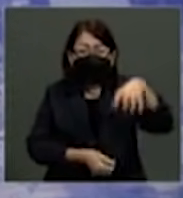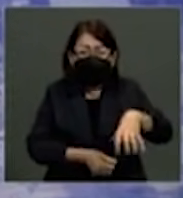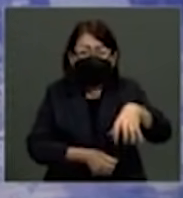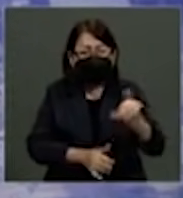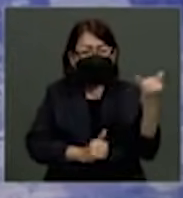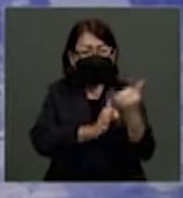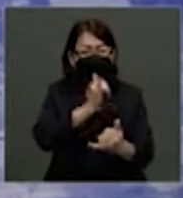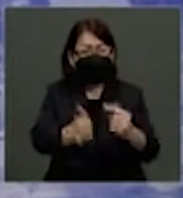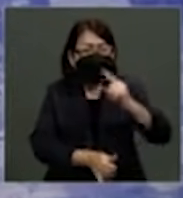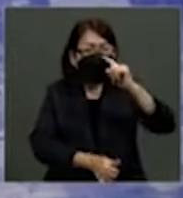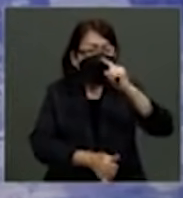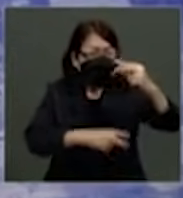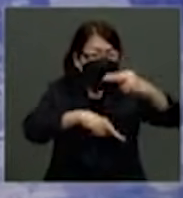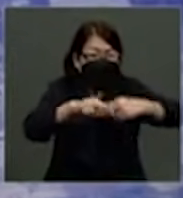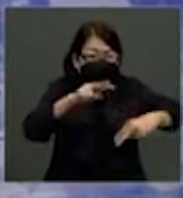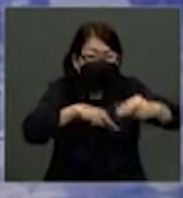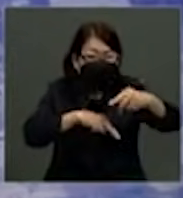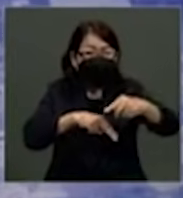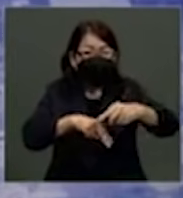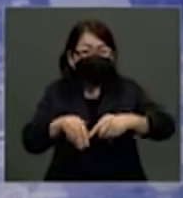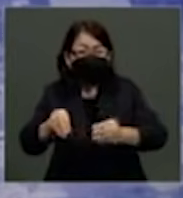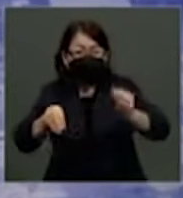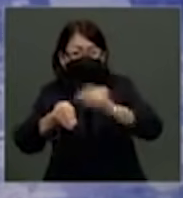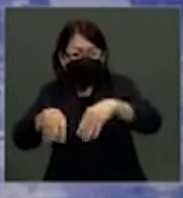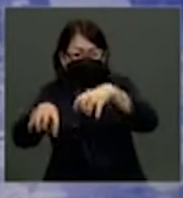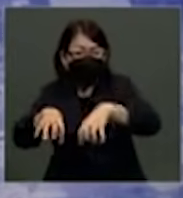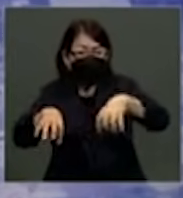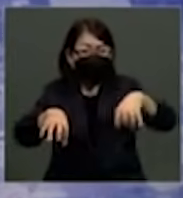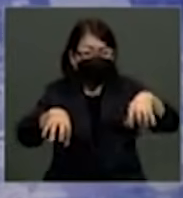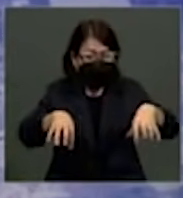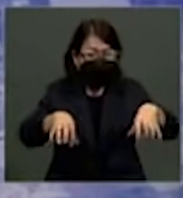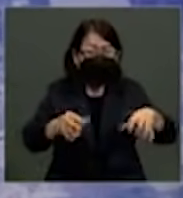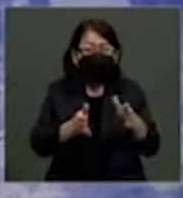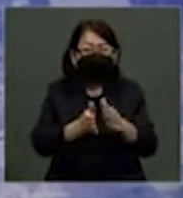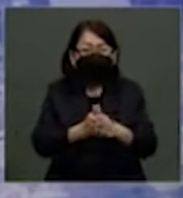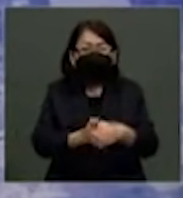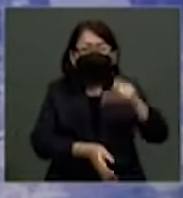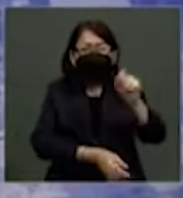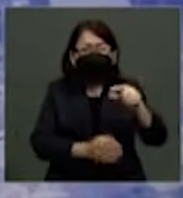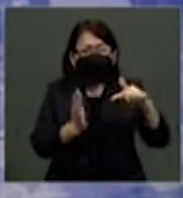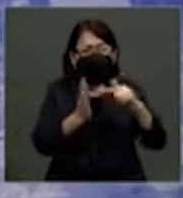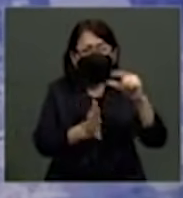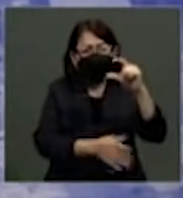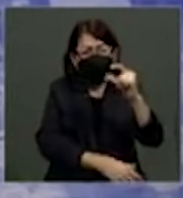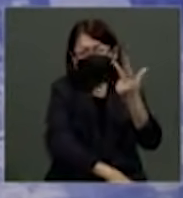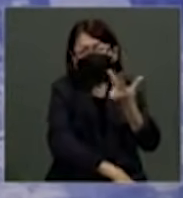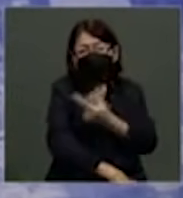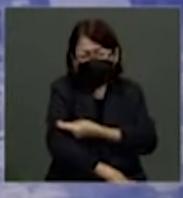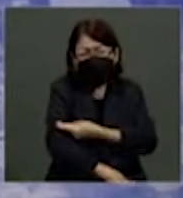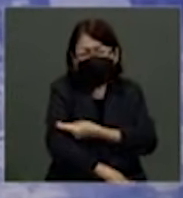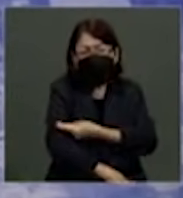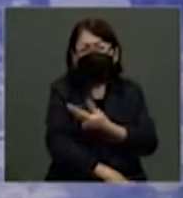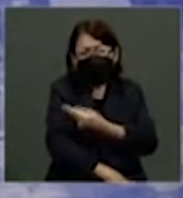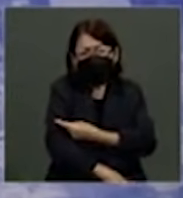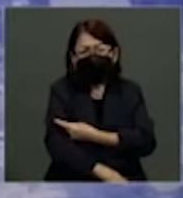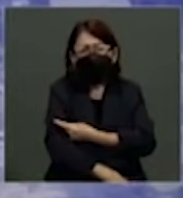แล้วก็รวมทั้งการเพิ่มจำนวนจุดบริการตรวจคัดกรองและเร่งรัดให้บริการ